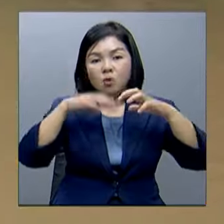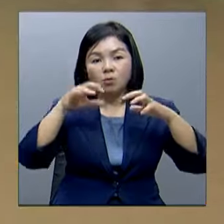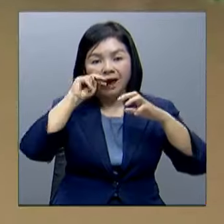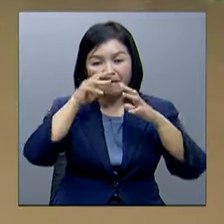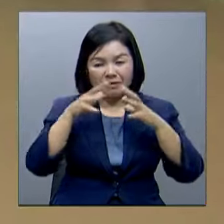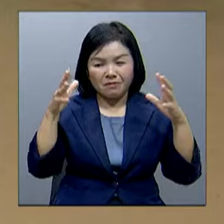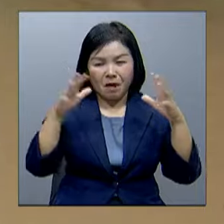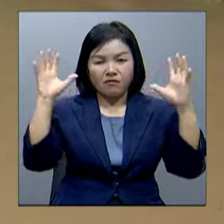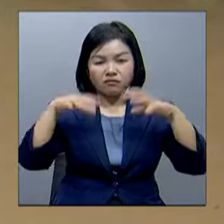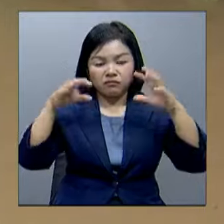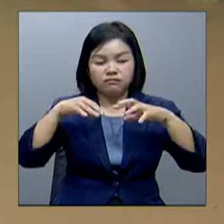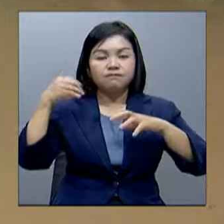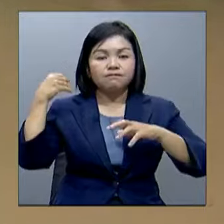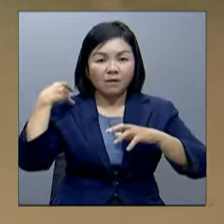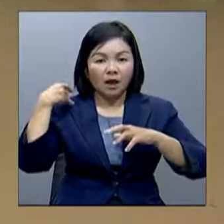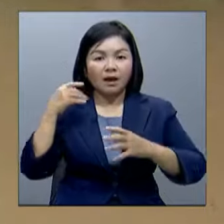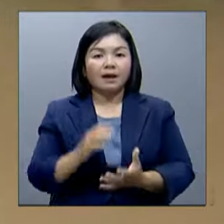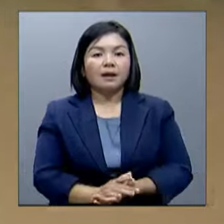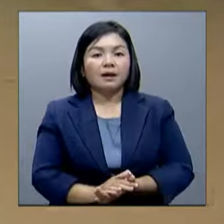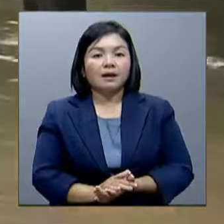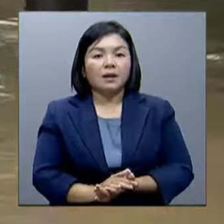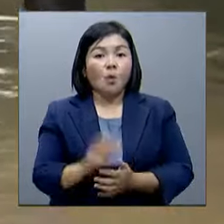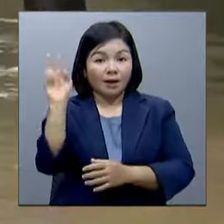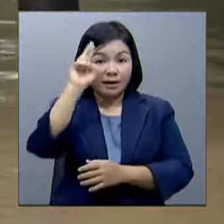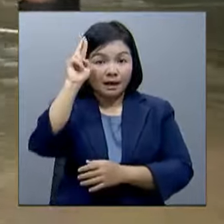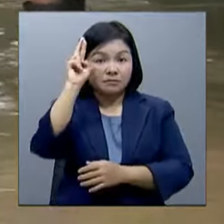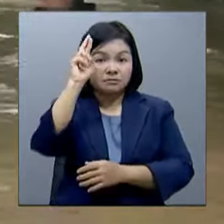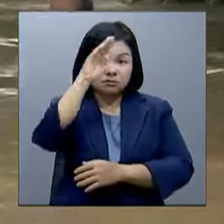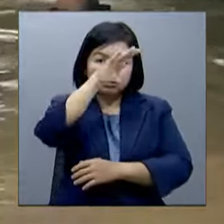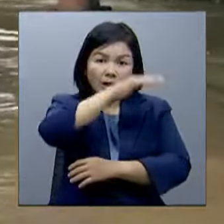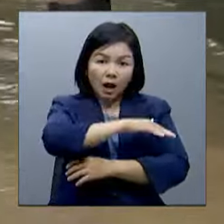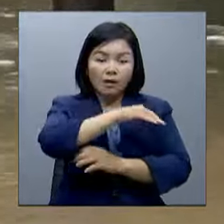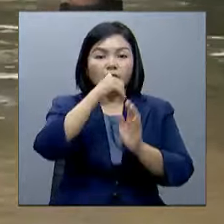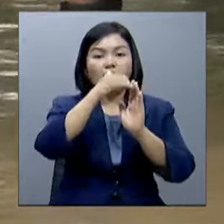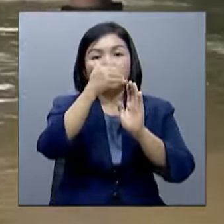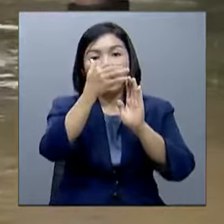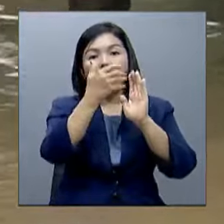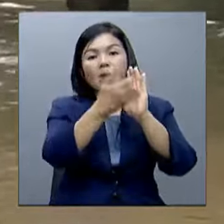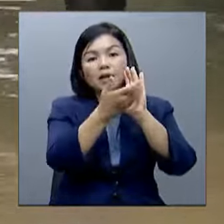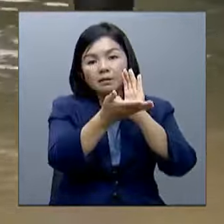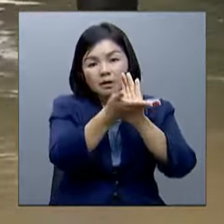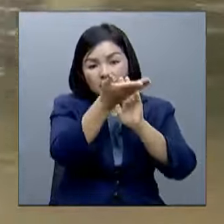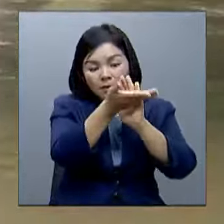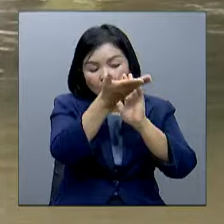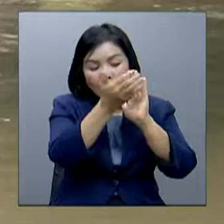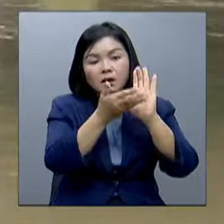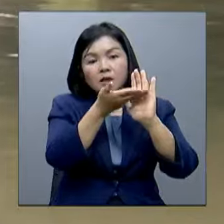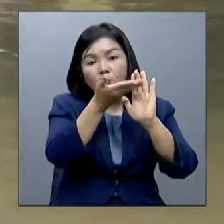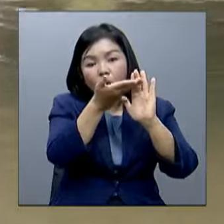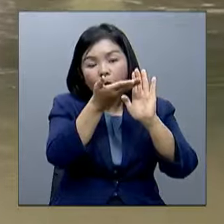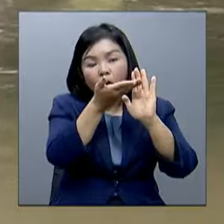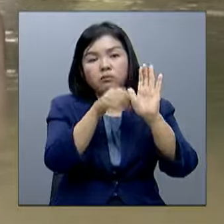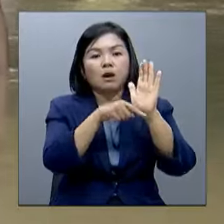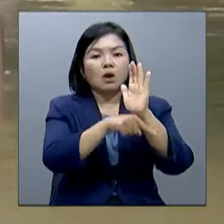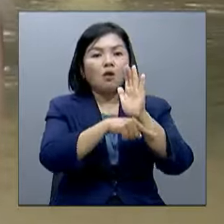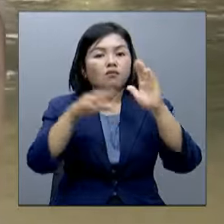ำหรบตงแต่ช่วงเทีงเป็ต้นไปภาคเหือตอนบนstersภาอีสานตอนบนและพักตวัออกจะมฝนตกหนักหลาย